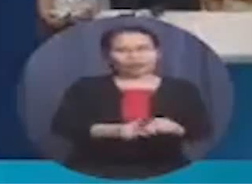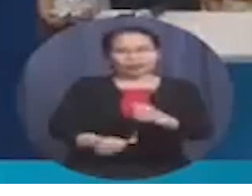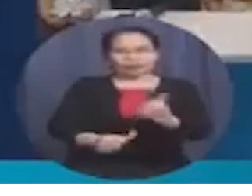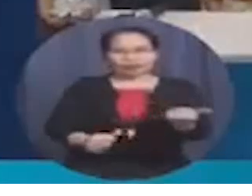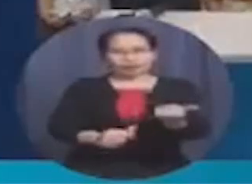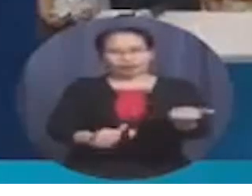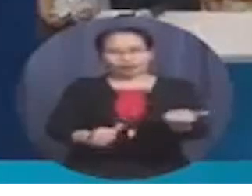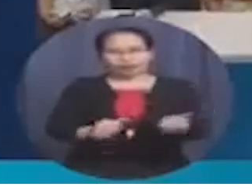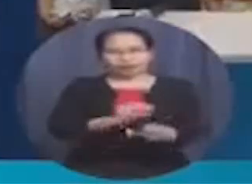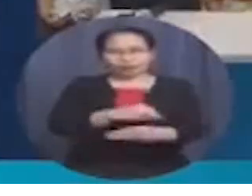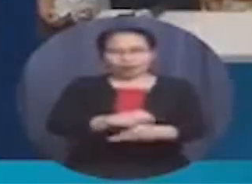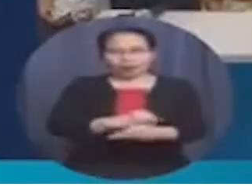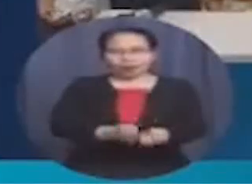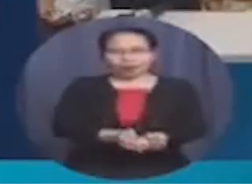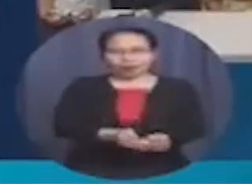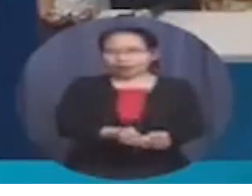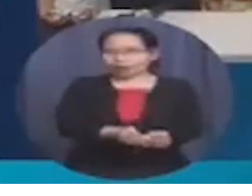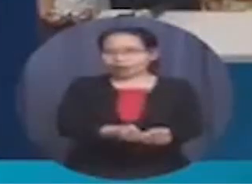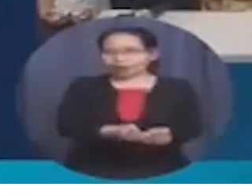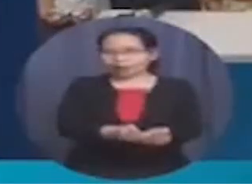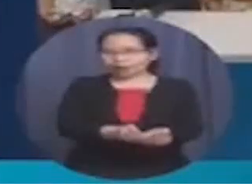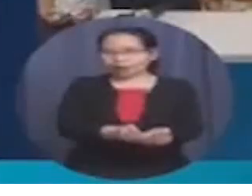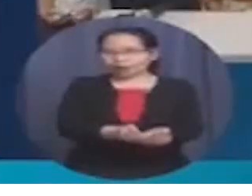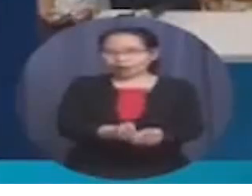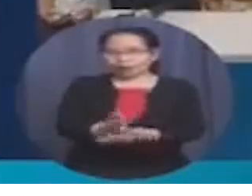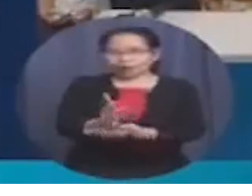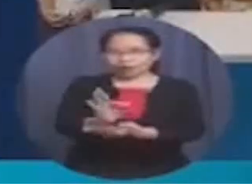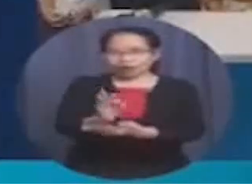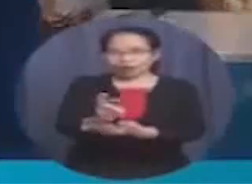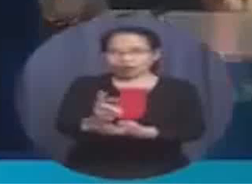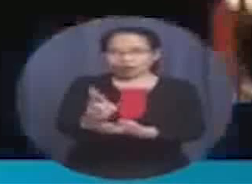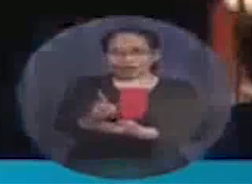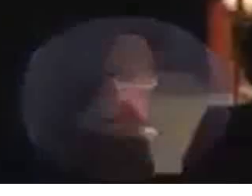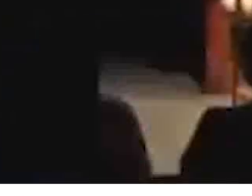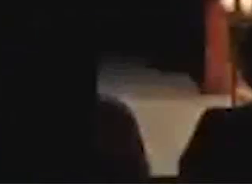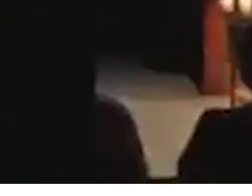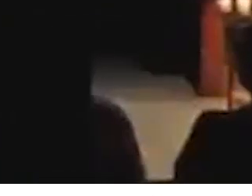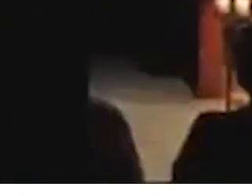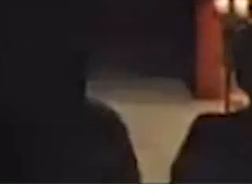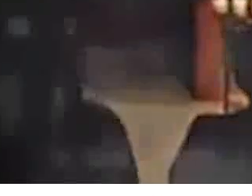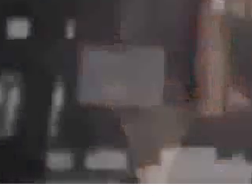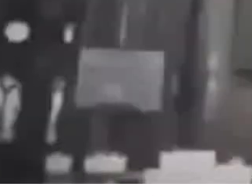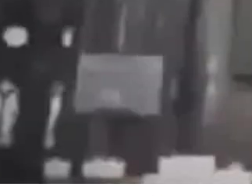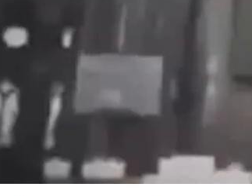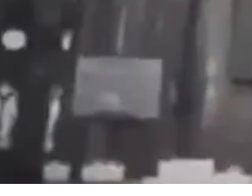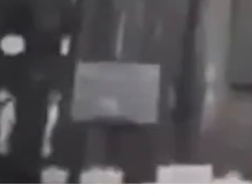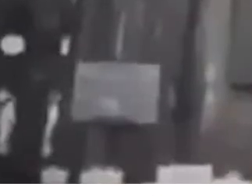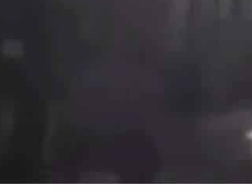yung ginagawang barko, meron ganun eh. Fiberglass. May mga diyus-diyusan ngayon, fiberglass